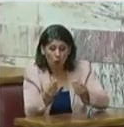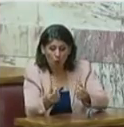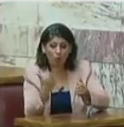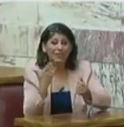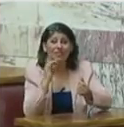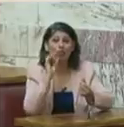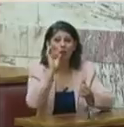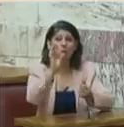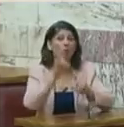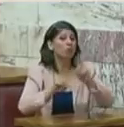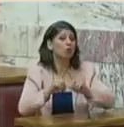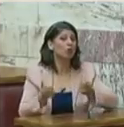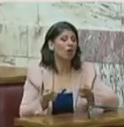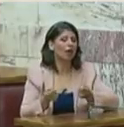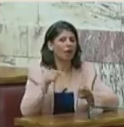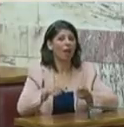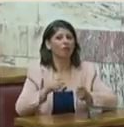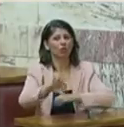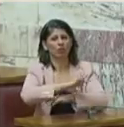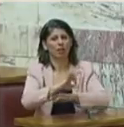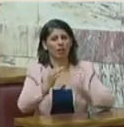σχέδιο που πρέπει να συζητηθεί πλατιά